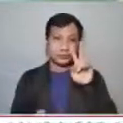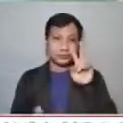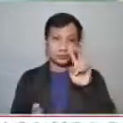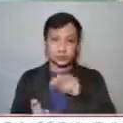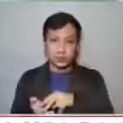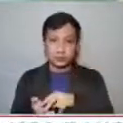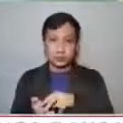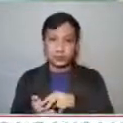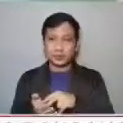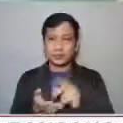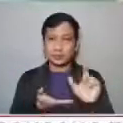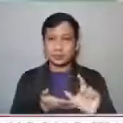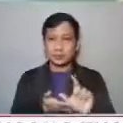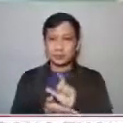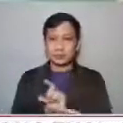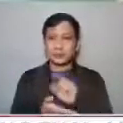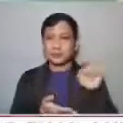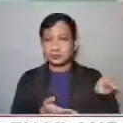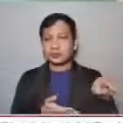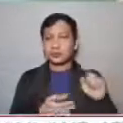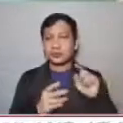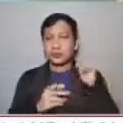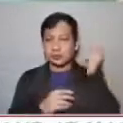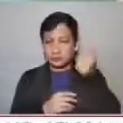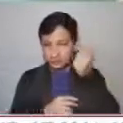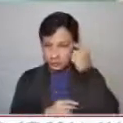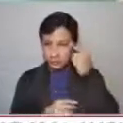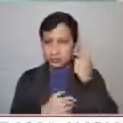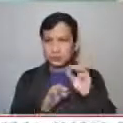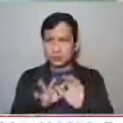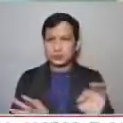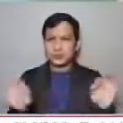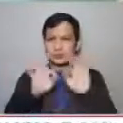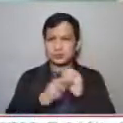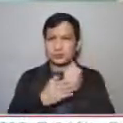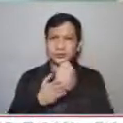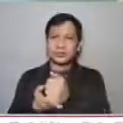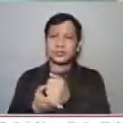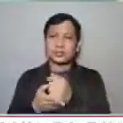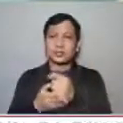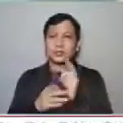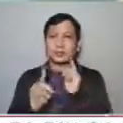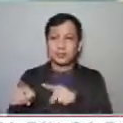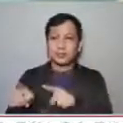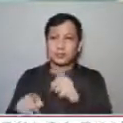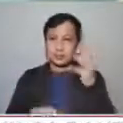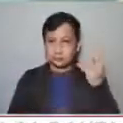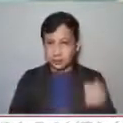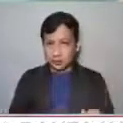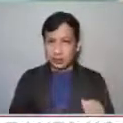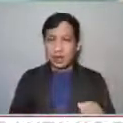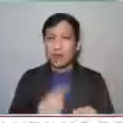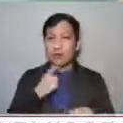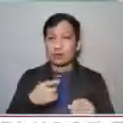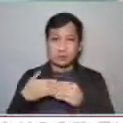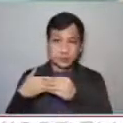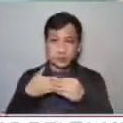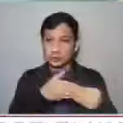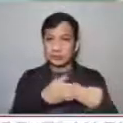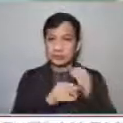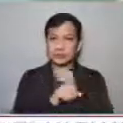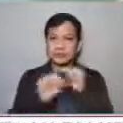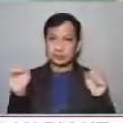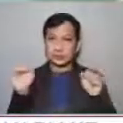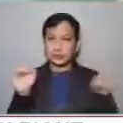evacuation center. Ilang residente pa naman ang tinamaan ng COVID sa ilang evacuation center. Dadaluhan gani